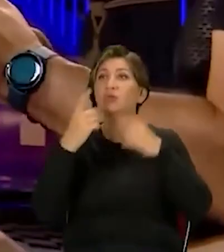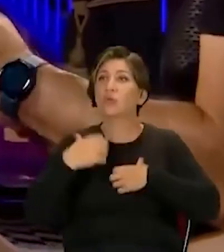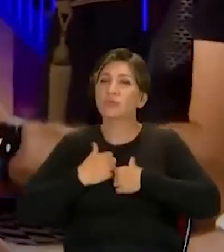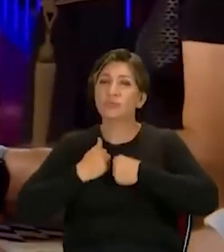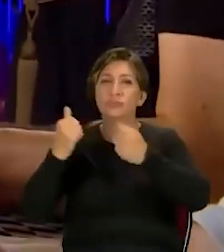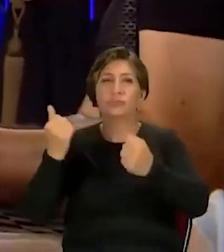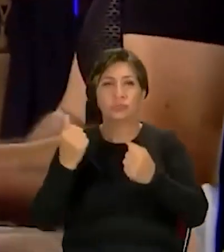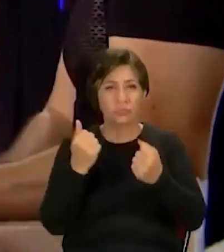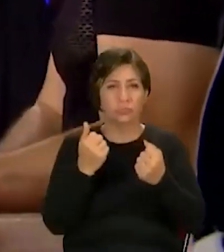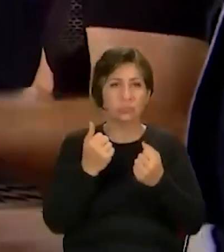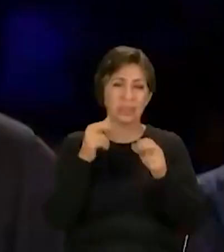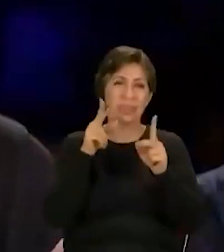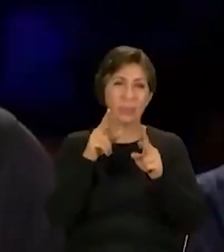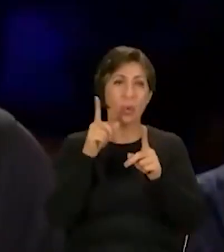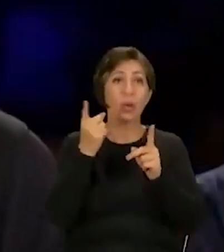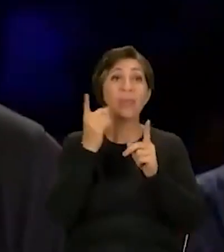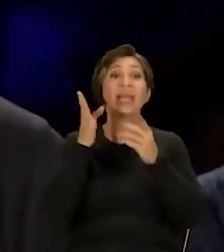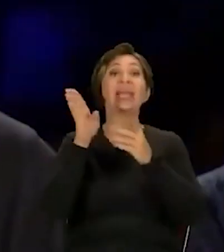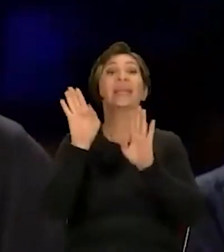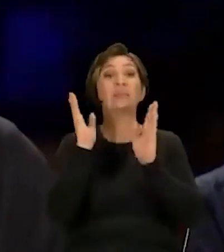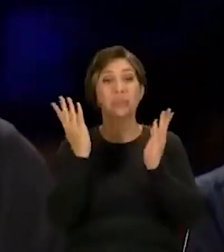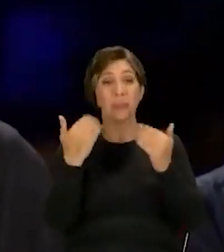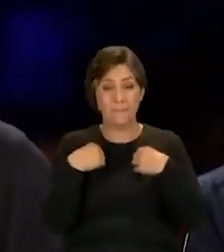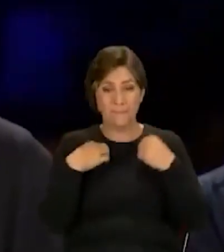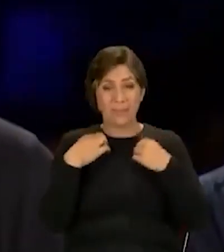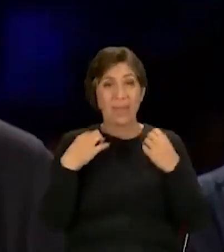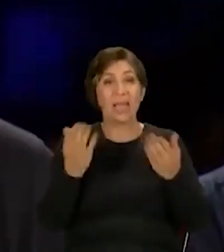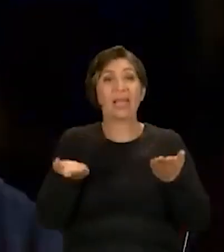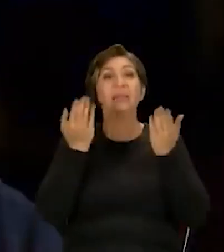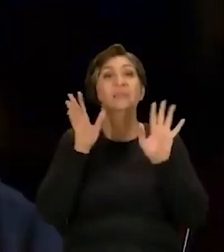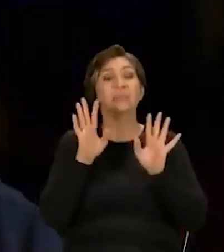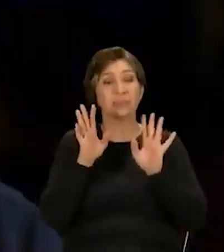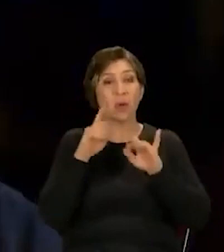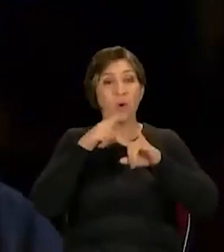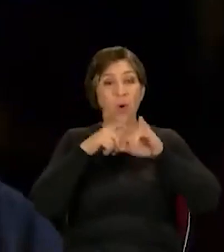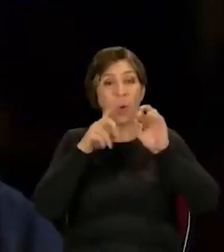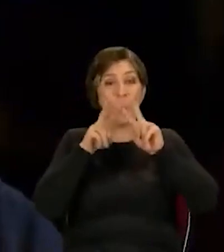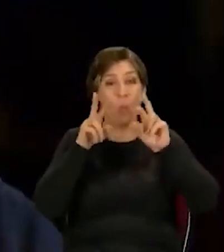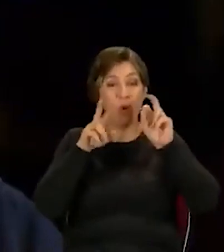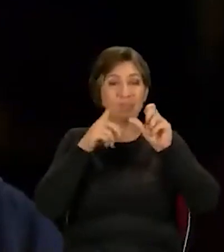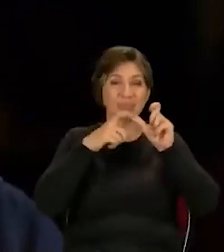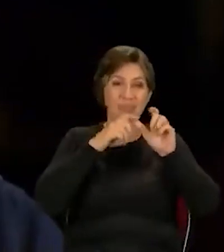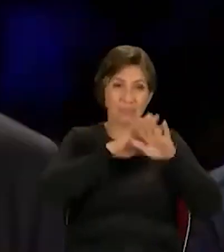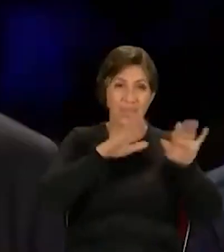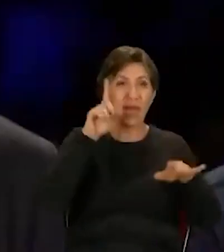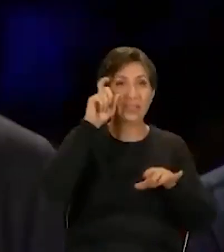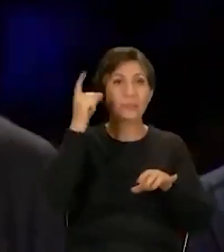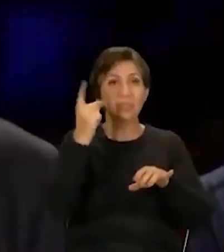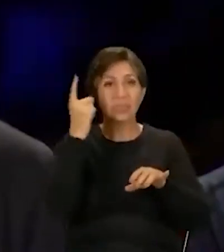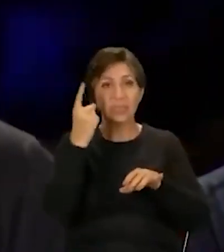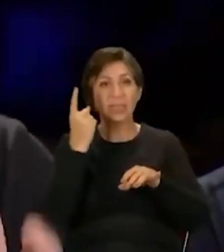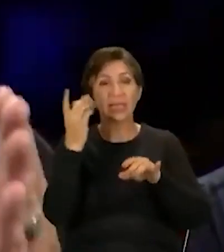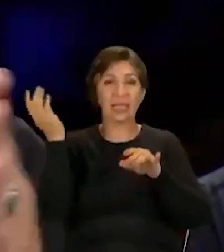güzel bir betimleme. Öyle bir yere de gidemeyeceğimiz için yani beden kaldırmaz. Homo sapiens bitecek, akıllıca davranan birileri,